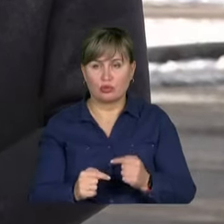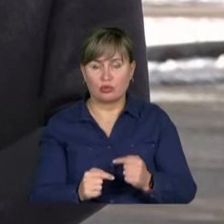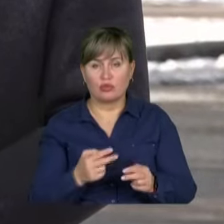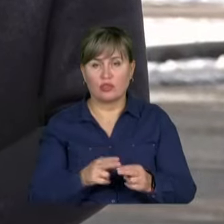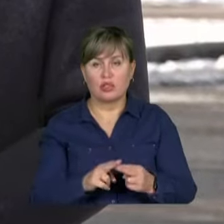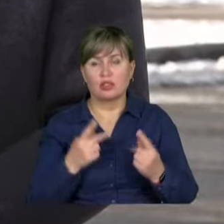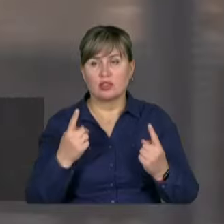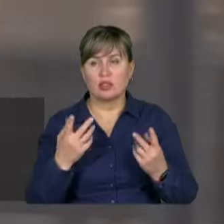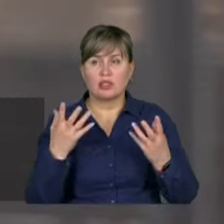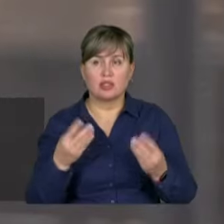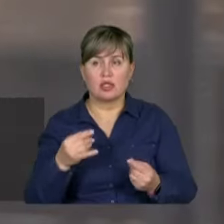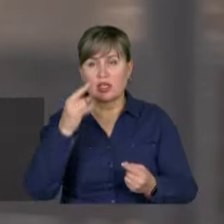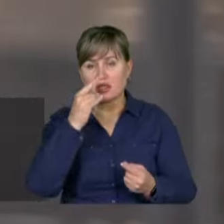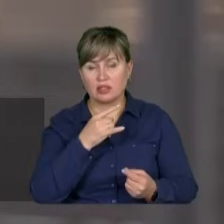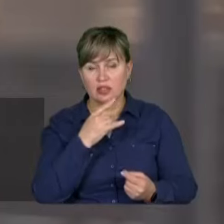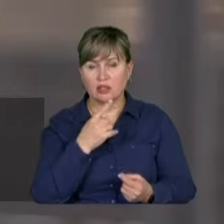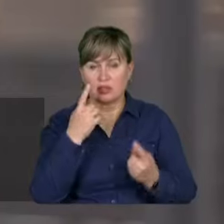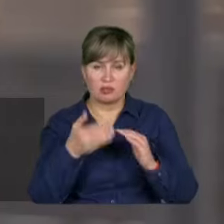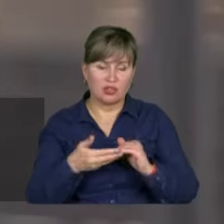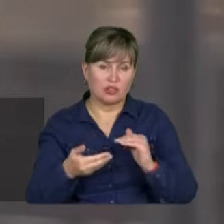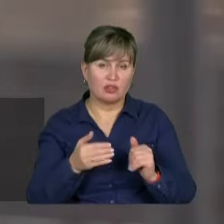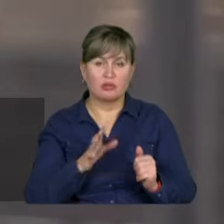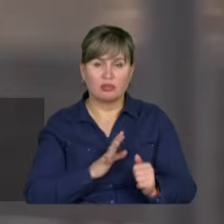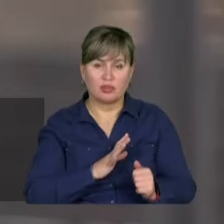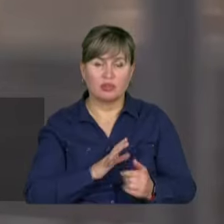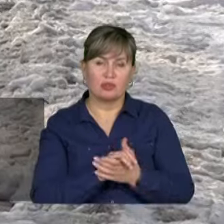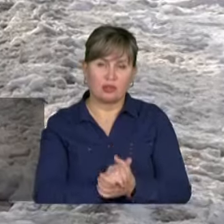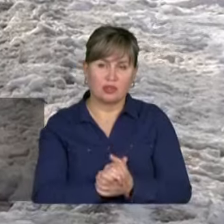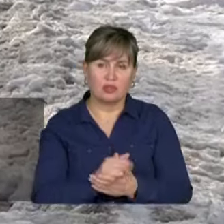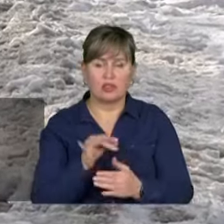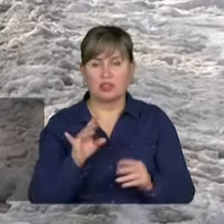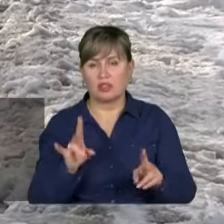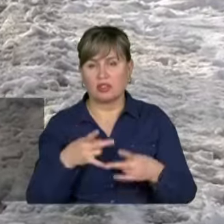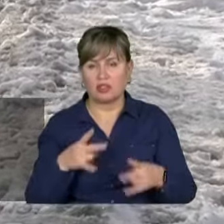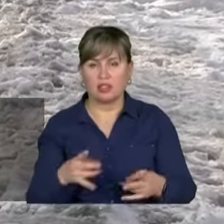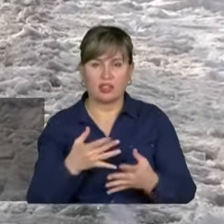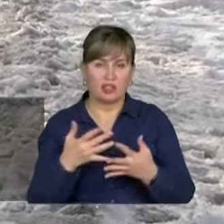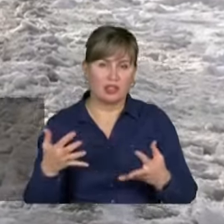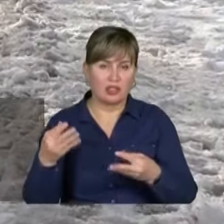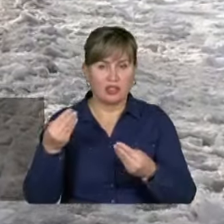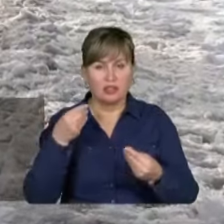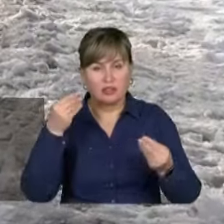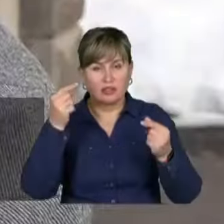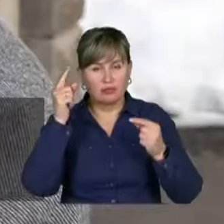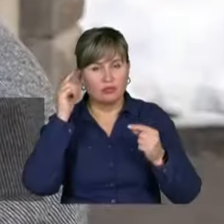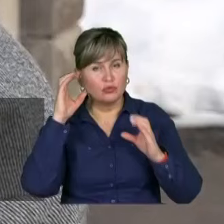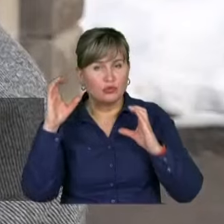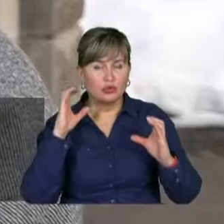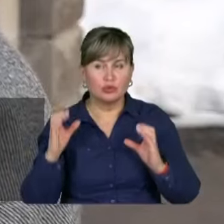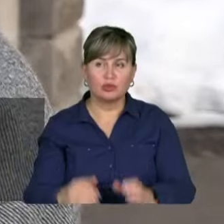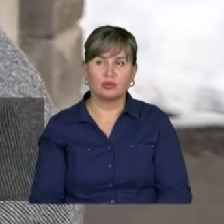этот знаменательный день казахстанцы призывают быть сплоченными и не вестись на возможные провокации.